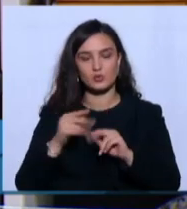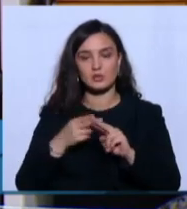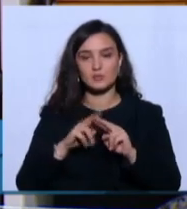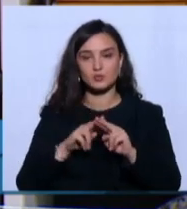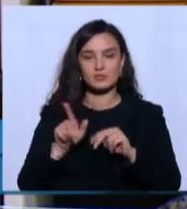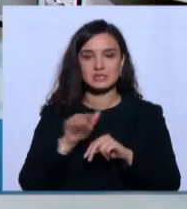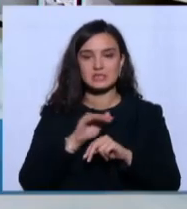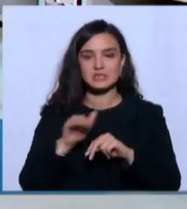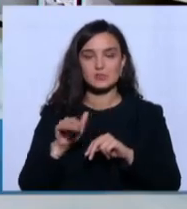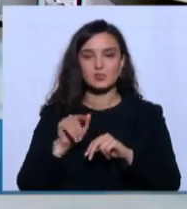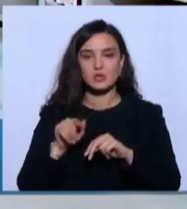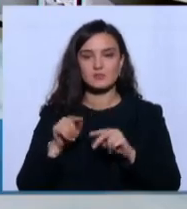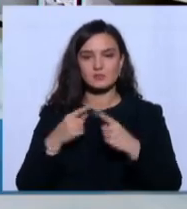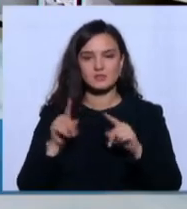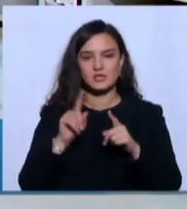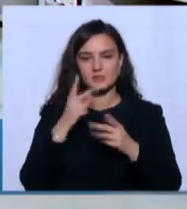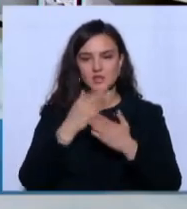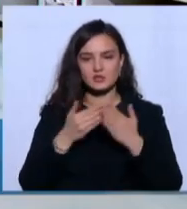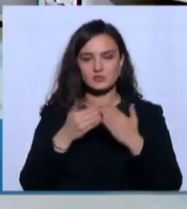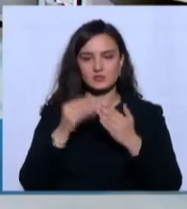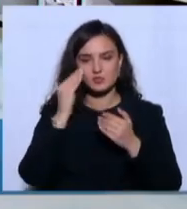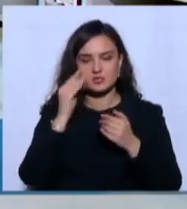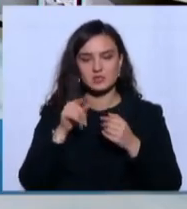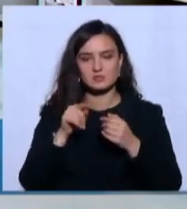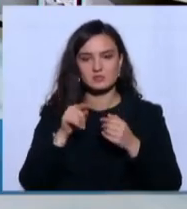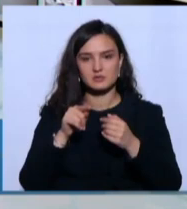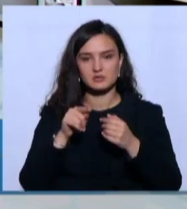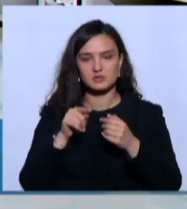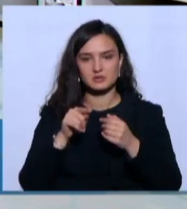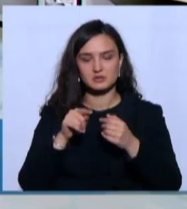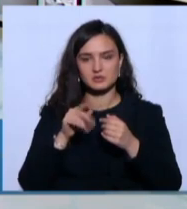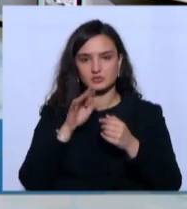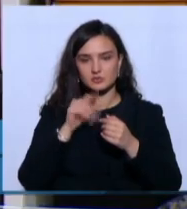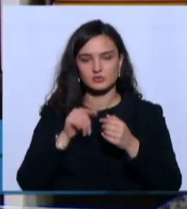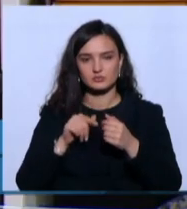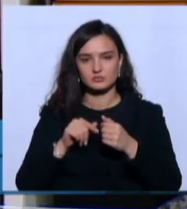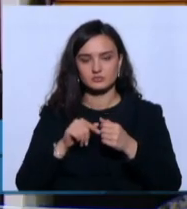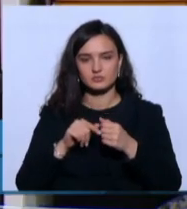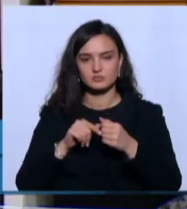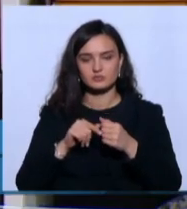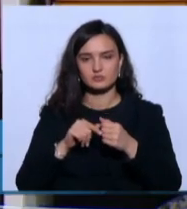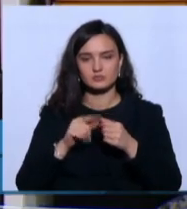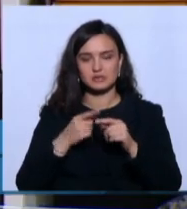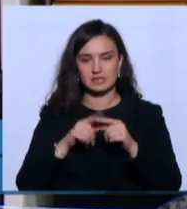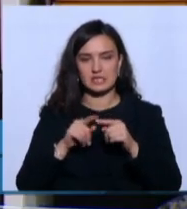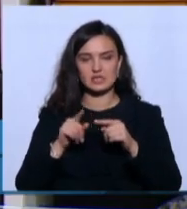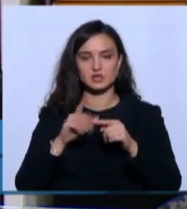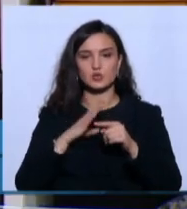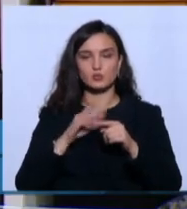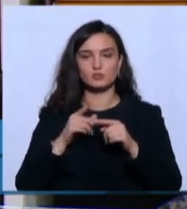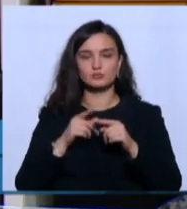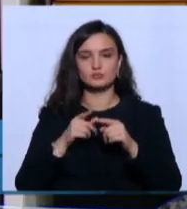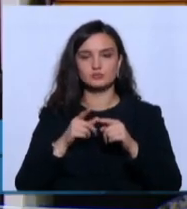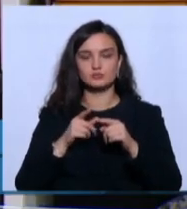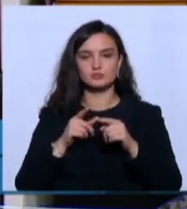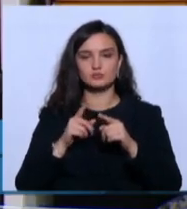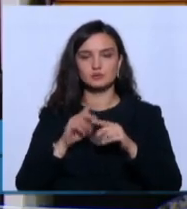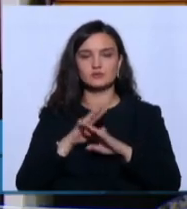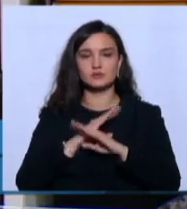ამიტომ მტკიცებულებები სხვა რამეს აჩვენებს ხოლმე. მოსაზრების დონეზე გაიჟღერა, რომ თუმცაღა ეს ეყრნობოდა